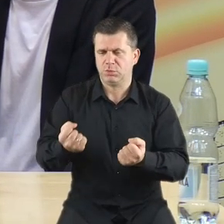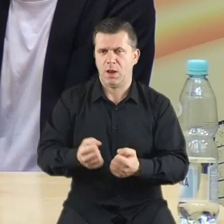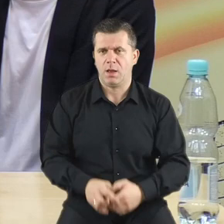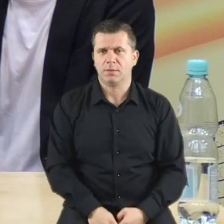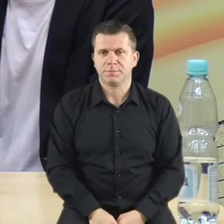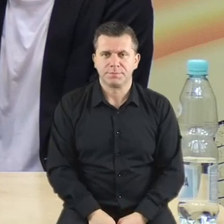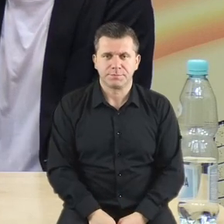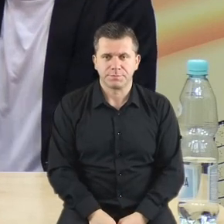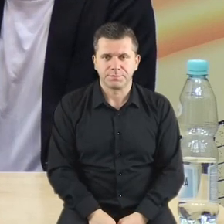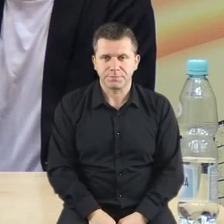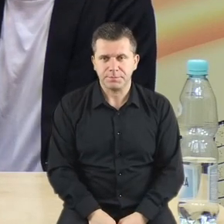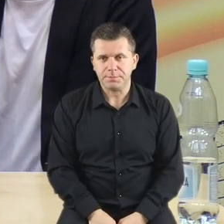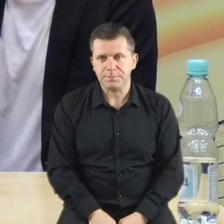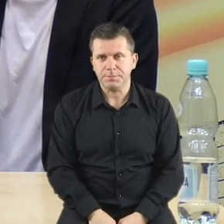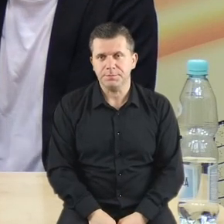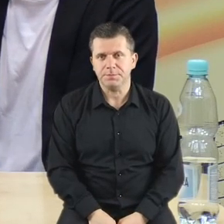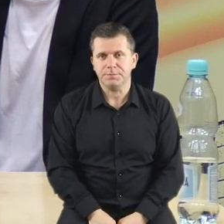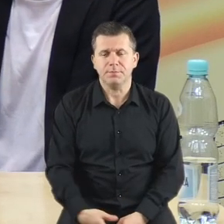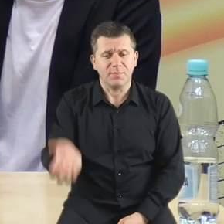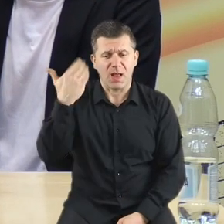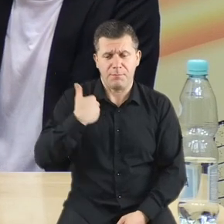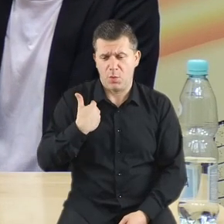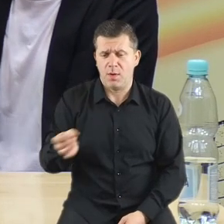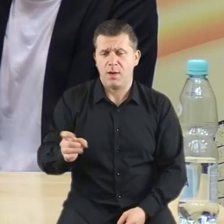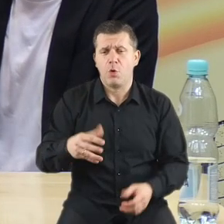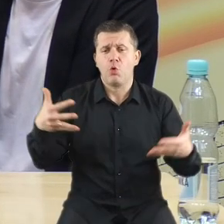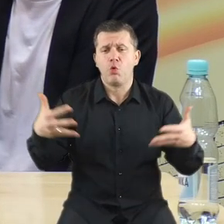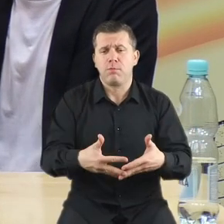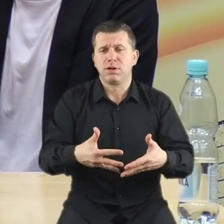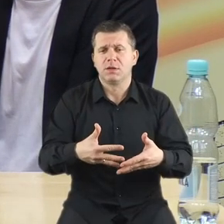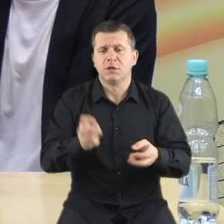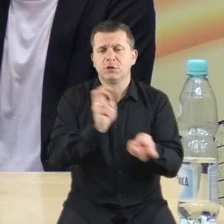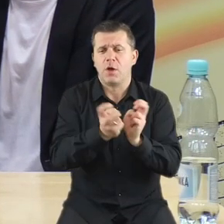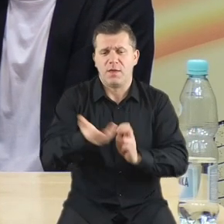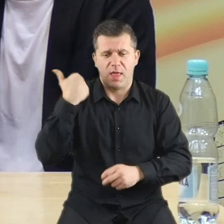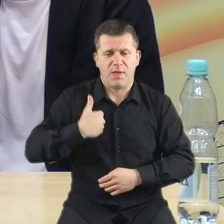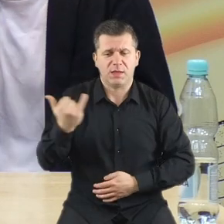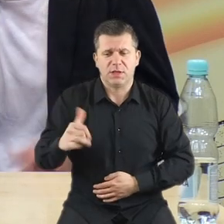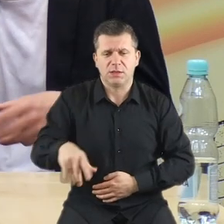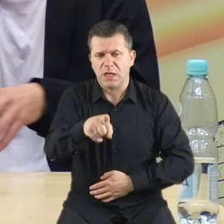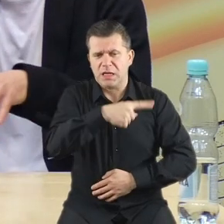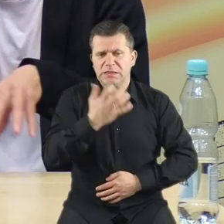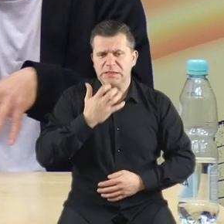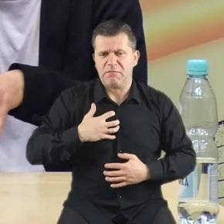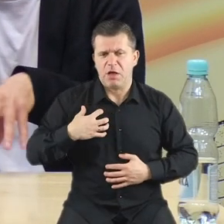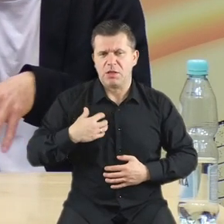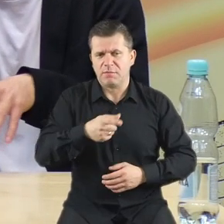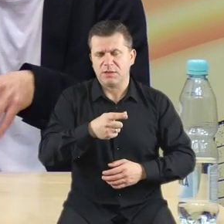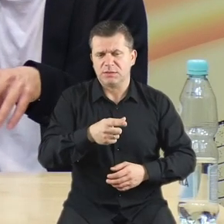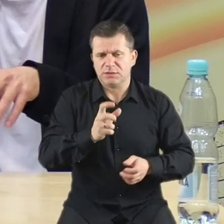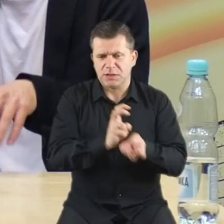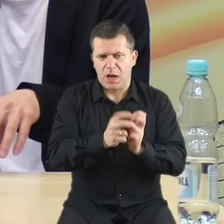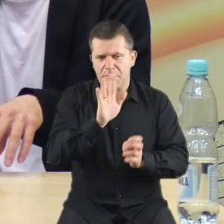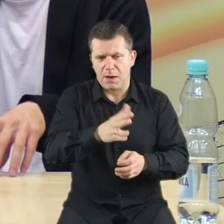No, ja kiedyś grałem jako dziecko w klubie szachowym i pamiętam wtedy, że zawodowi szachiści czasem biorą udział w